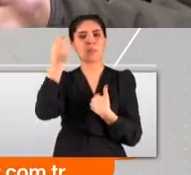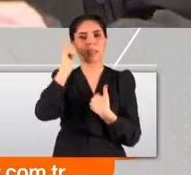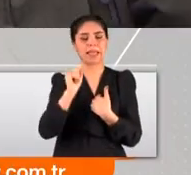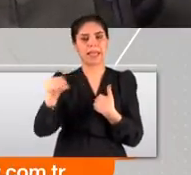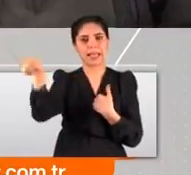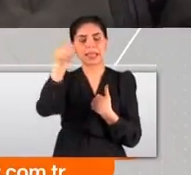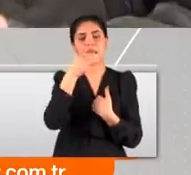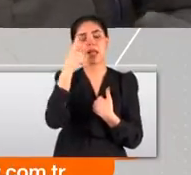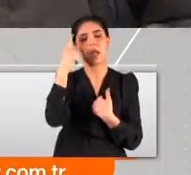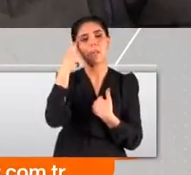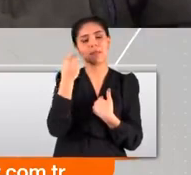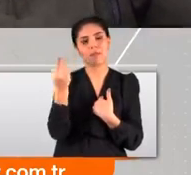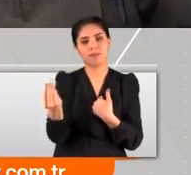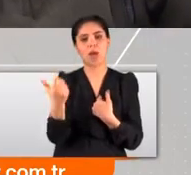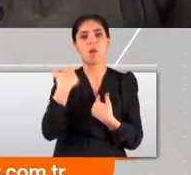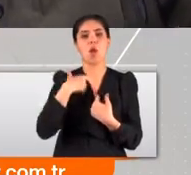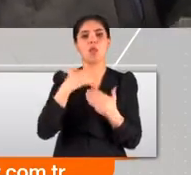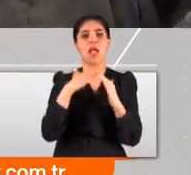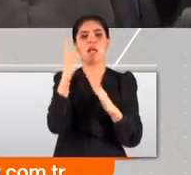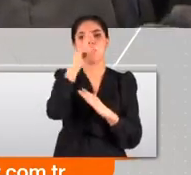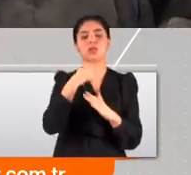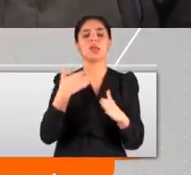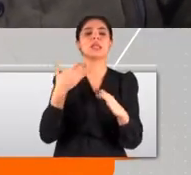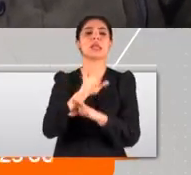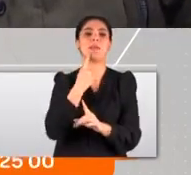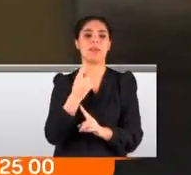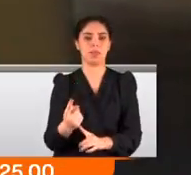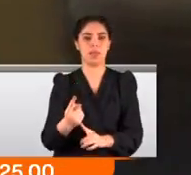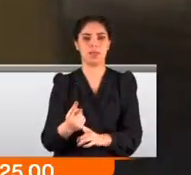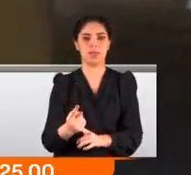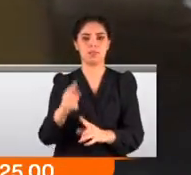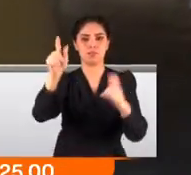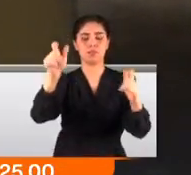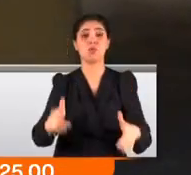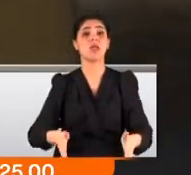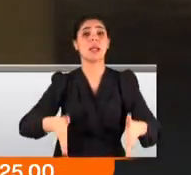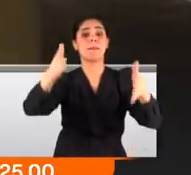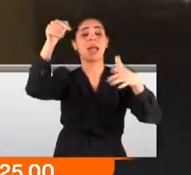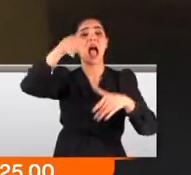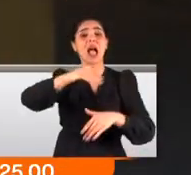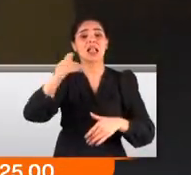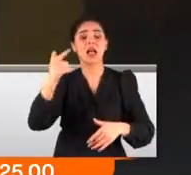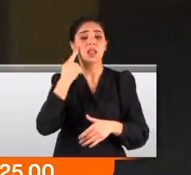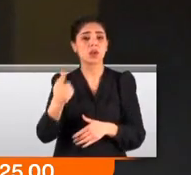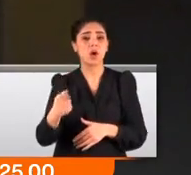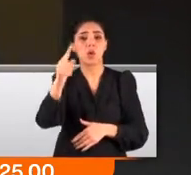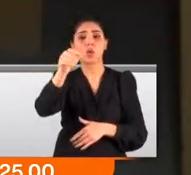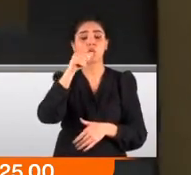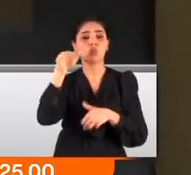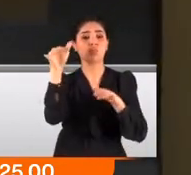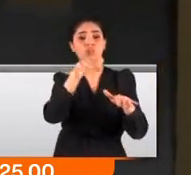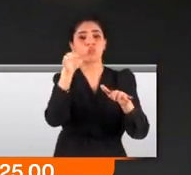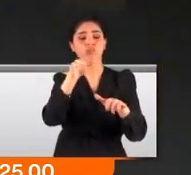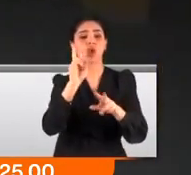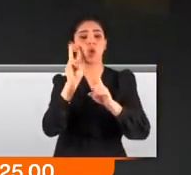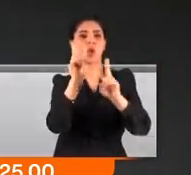kişilere de söyledik. Ama özel mülk dedi belediye. Biz de müdahale edemiyoruz dedi. Burası da apartmanın zemin katı ve o akıntının